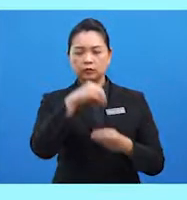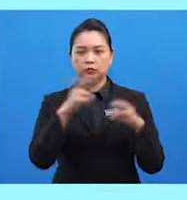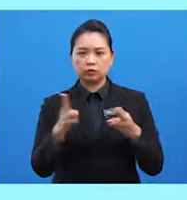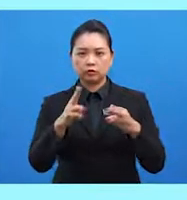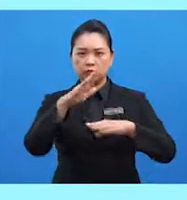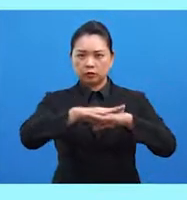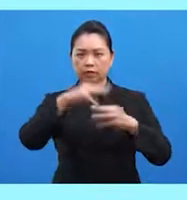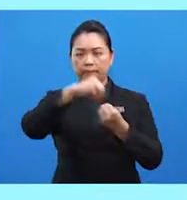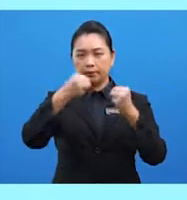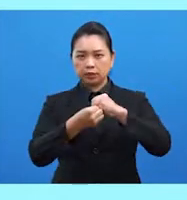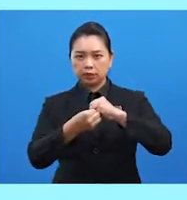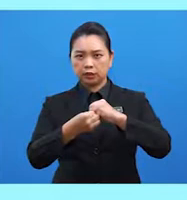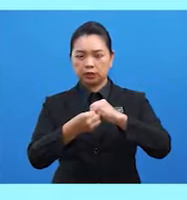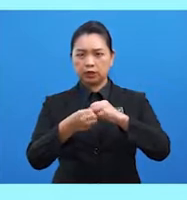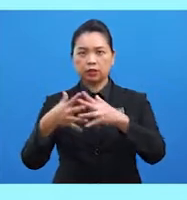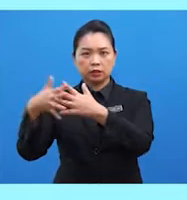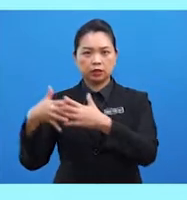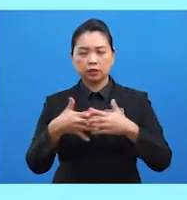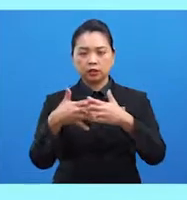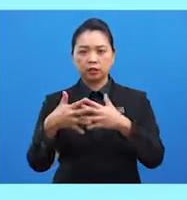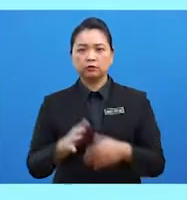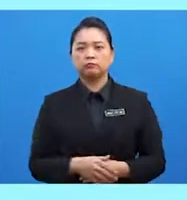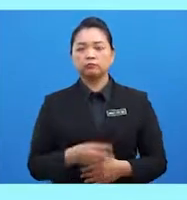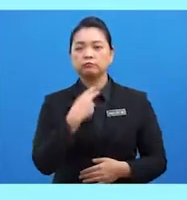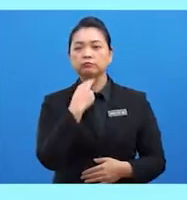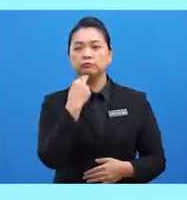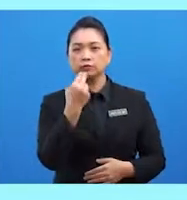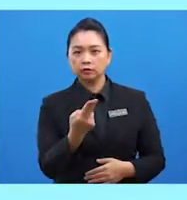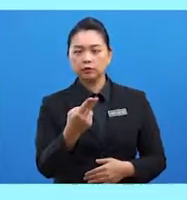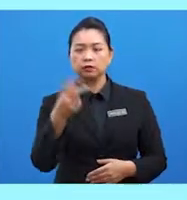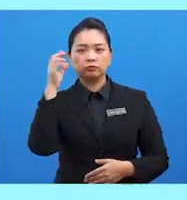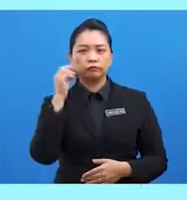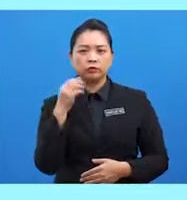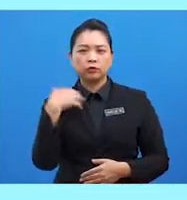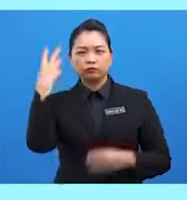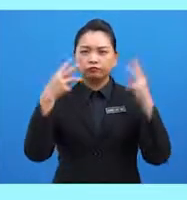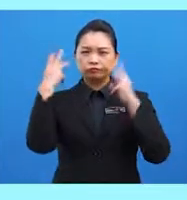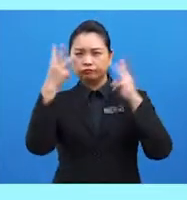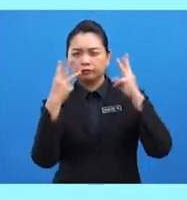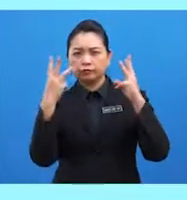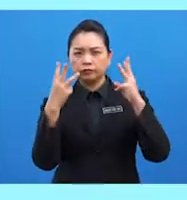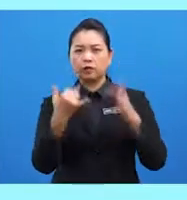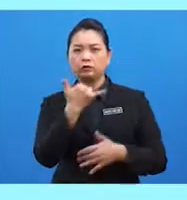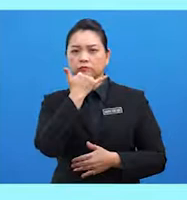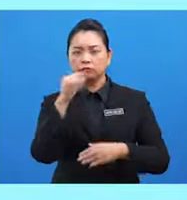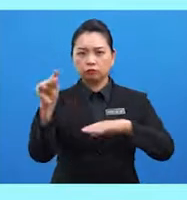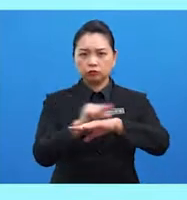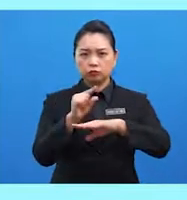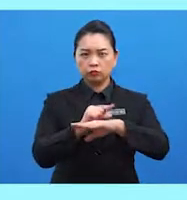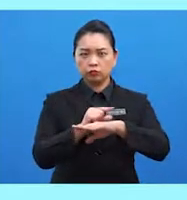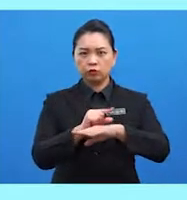antarabangsa. Menyuarakan kebimbangan terhadap penyalahgunaan kuasa veto oleh